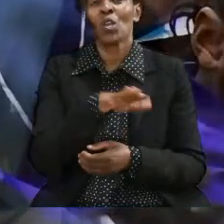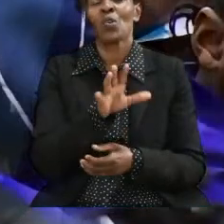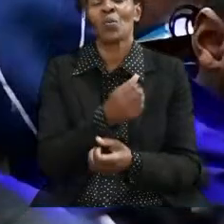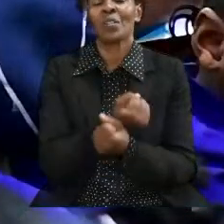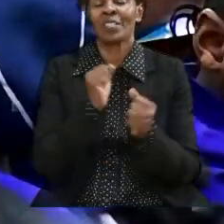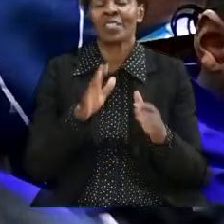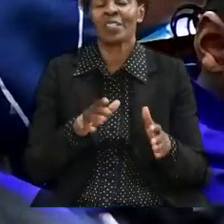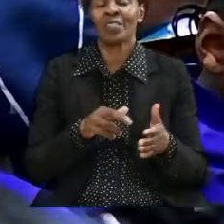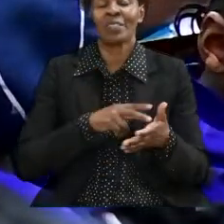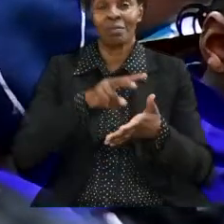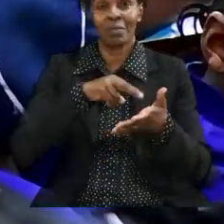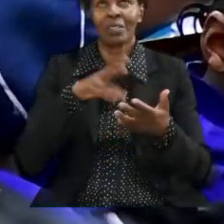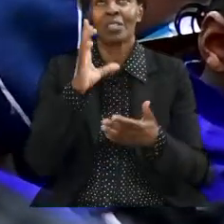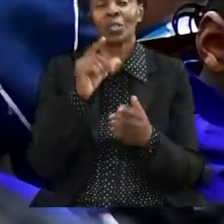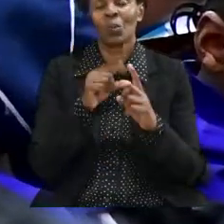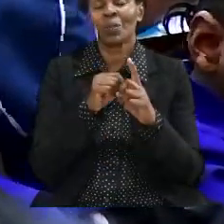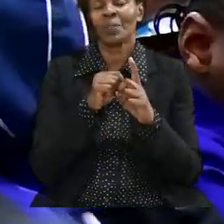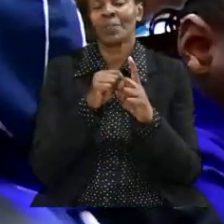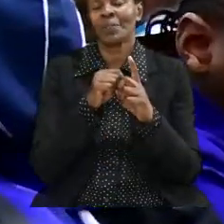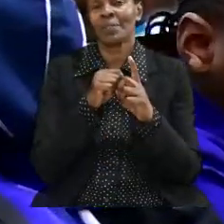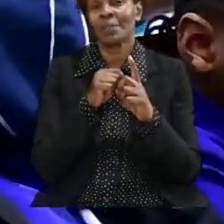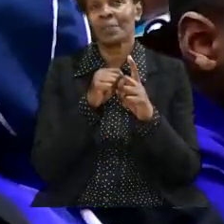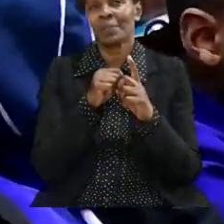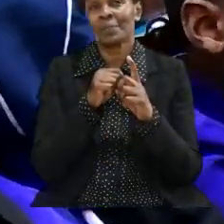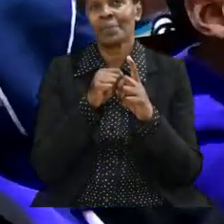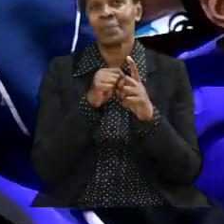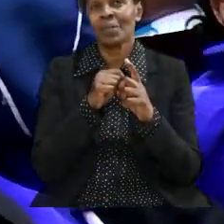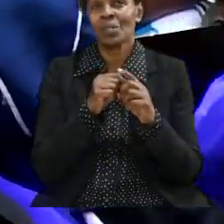thoma kiugo kĩa Ngai